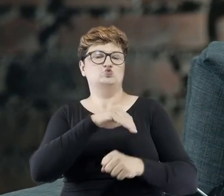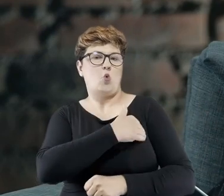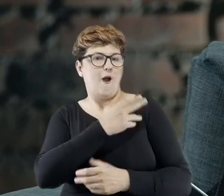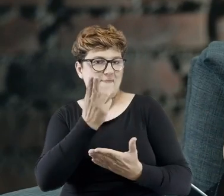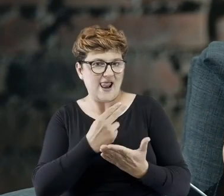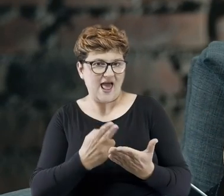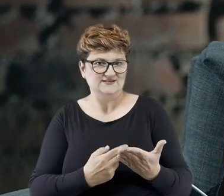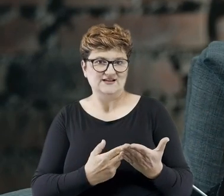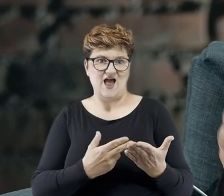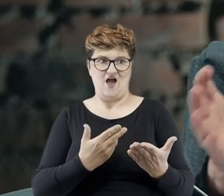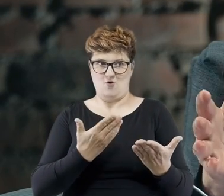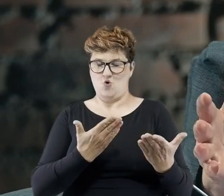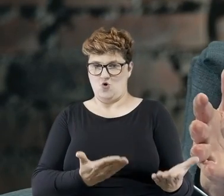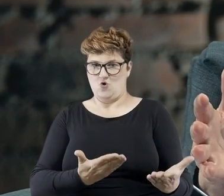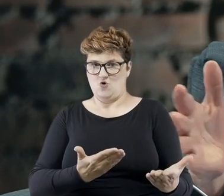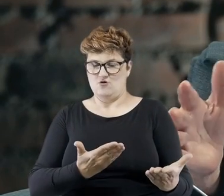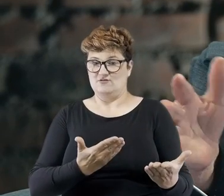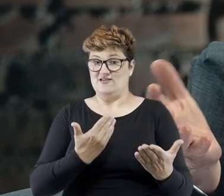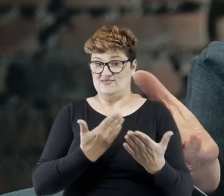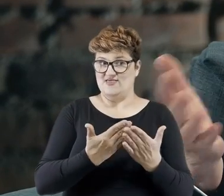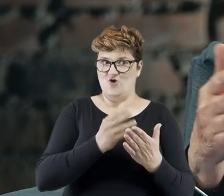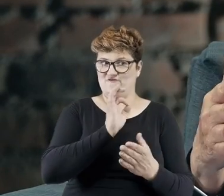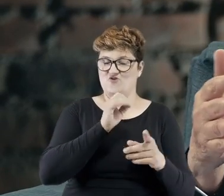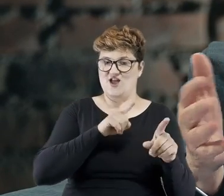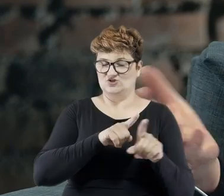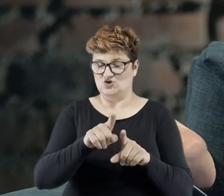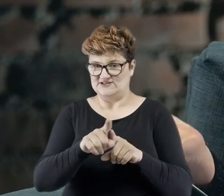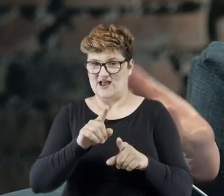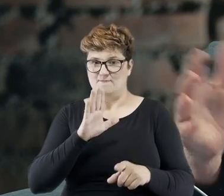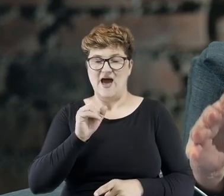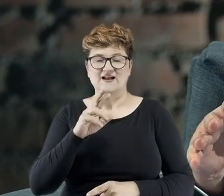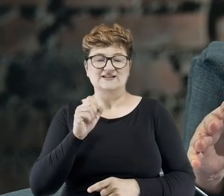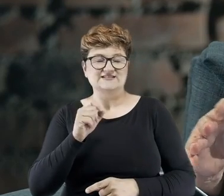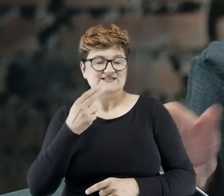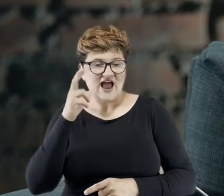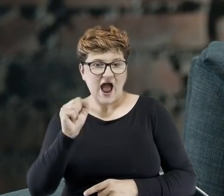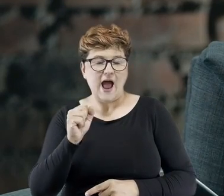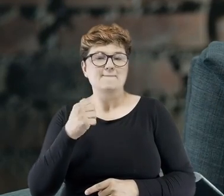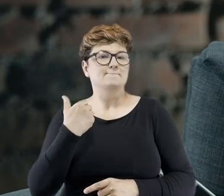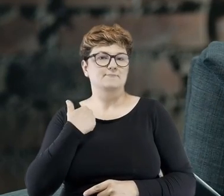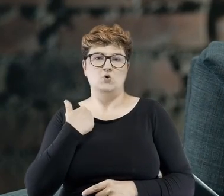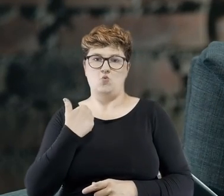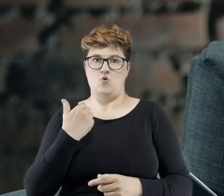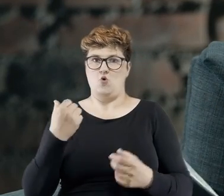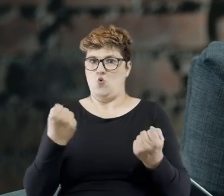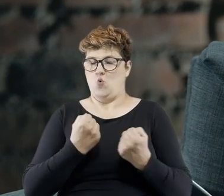malarskich. I dlatego na przykład jej siostra Barlińska miała